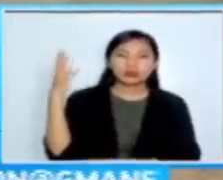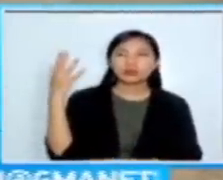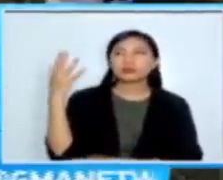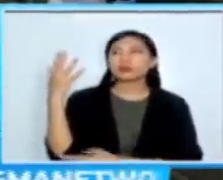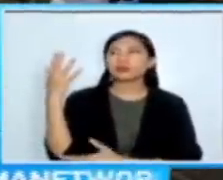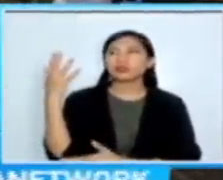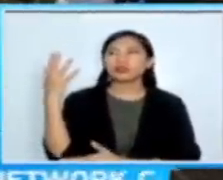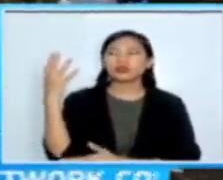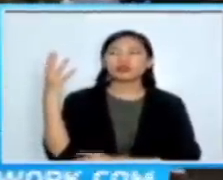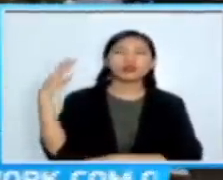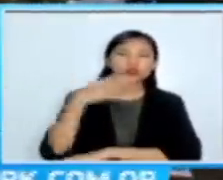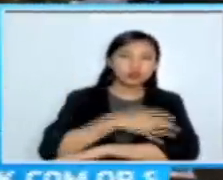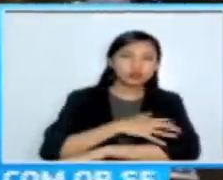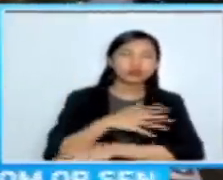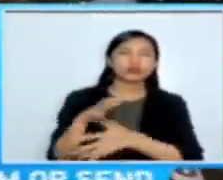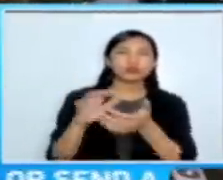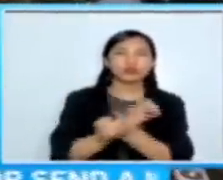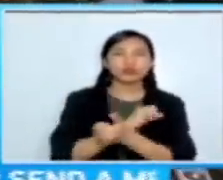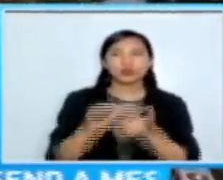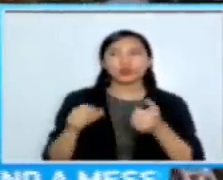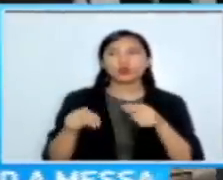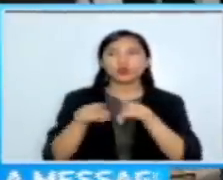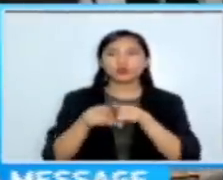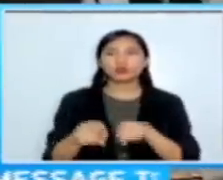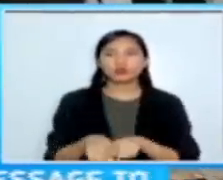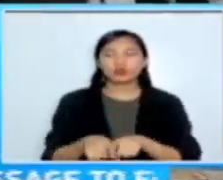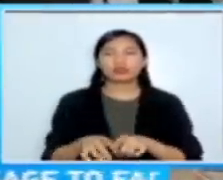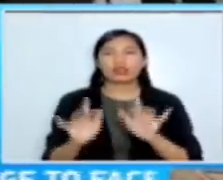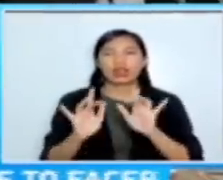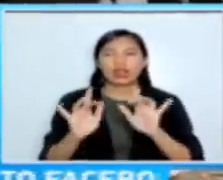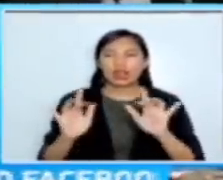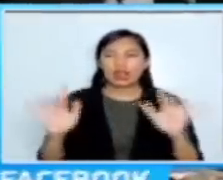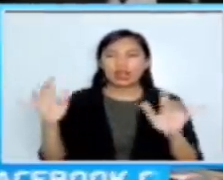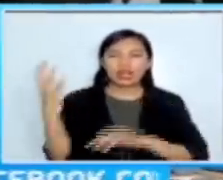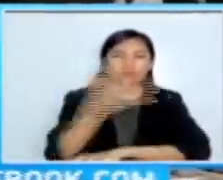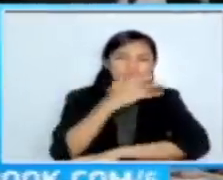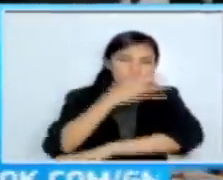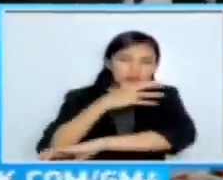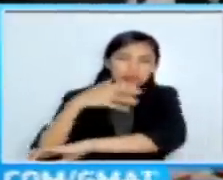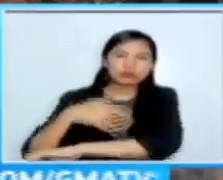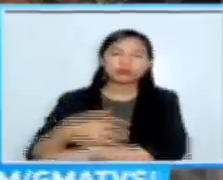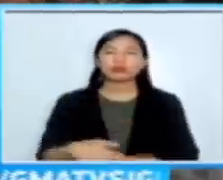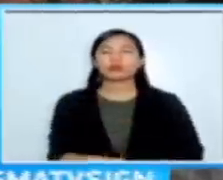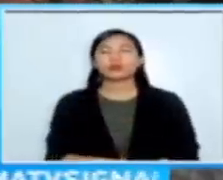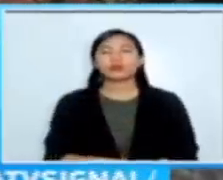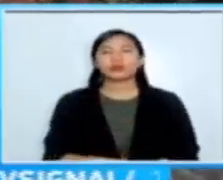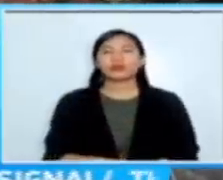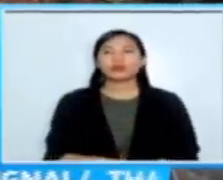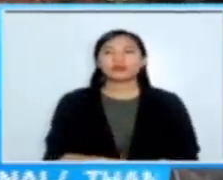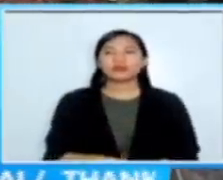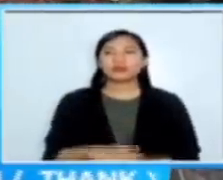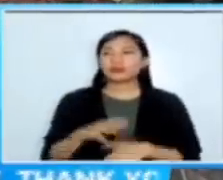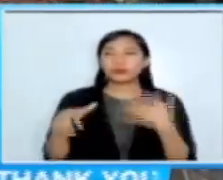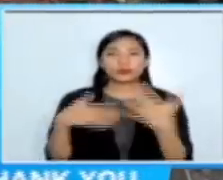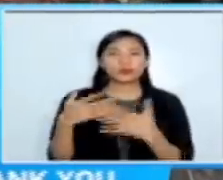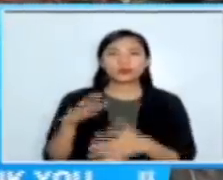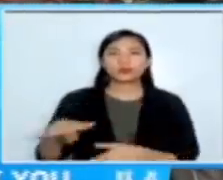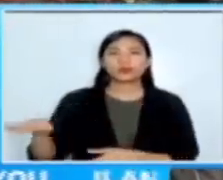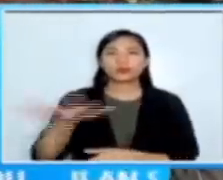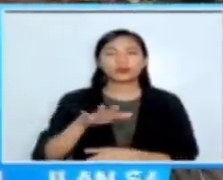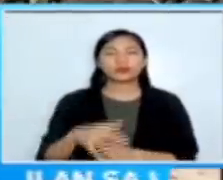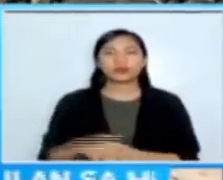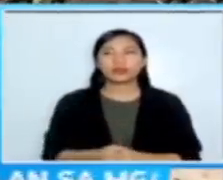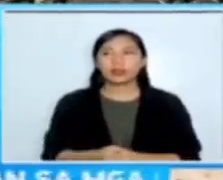talagang clear na yung area. Mm-hmm. At ito, buong tinarap, wala akong pa-prioritize for